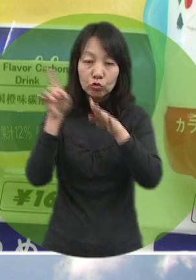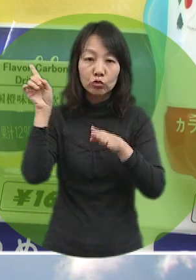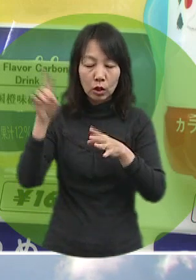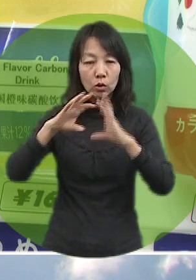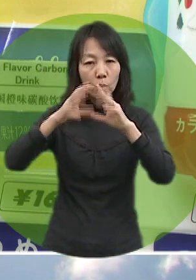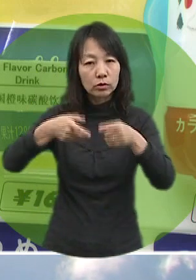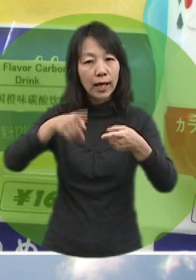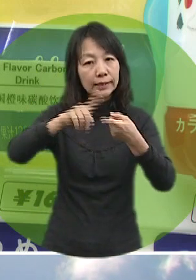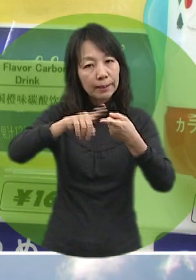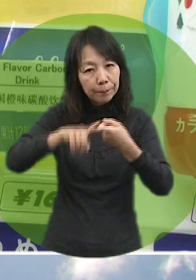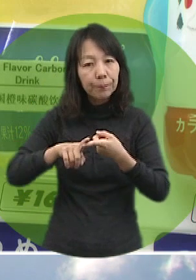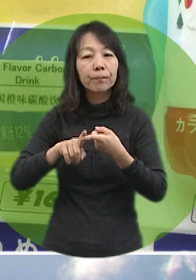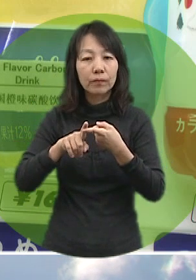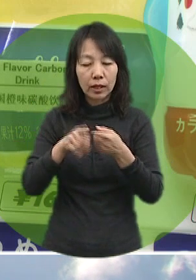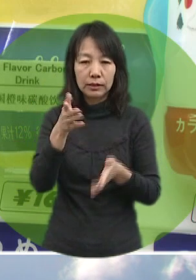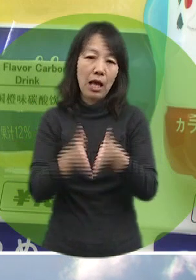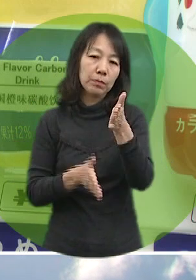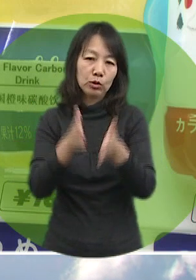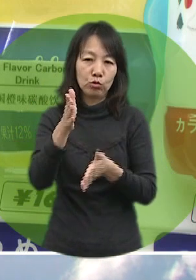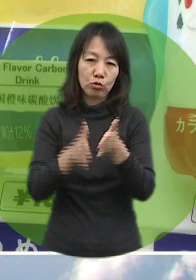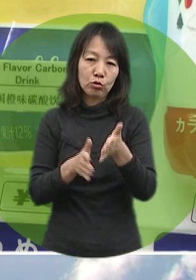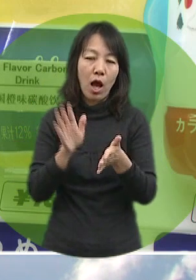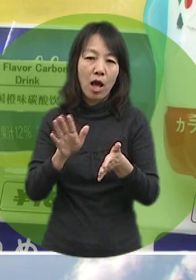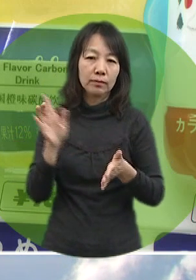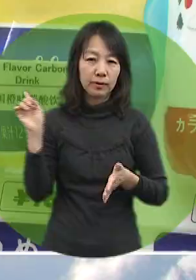ならではのサービスが充実しています。